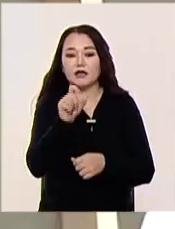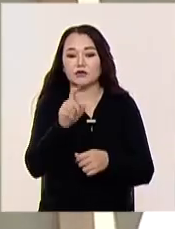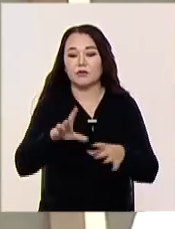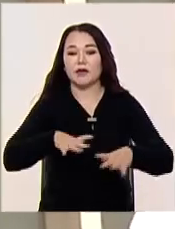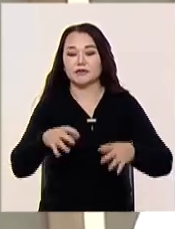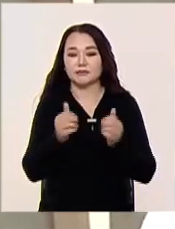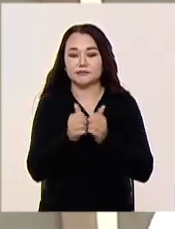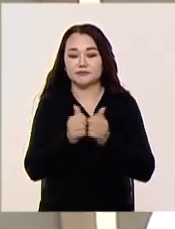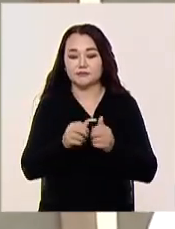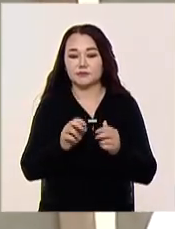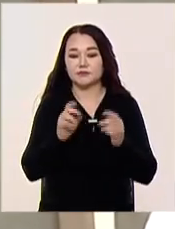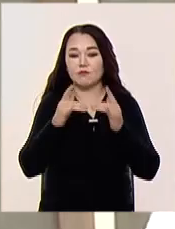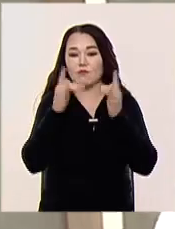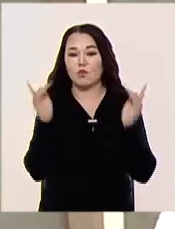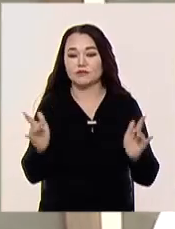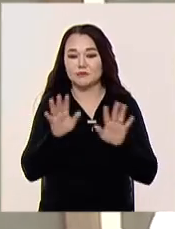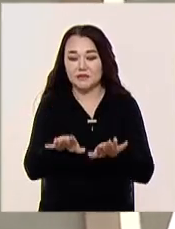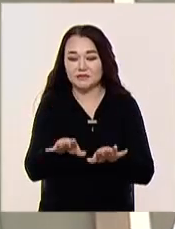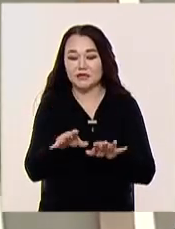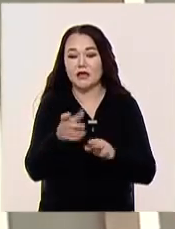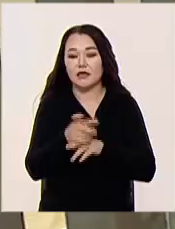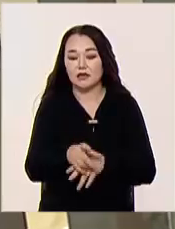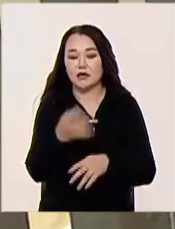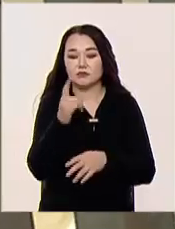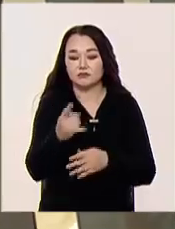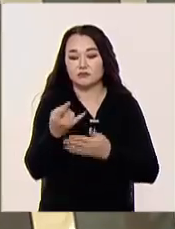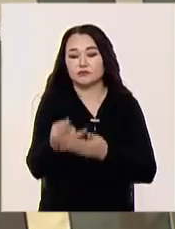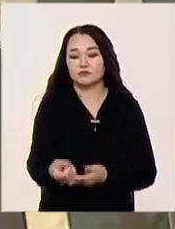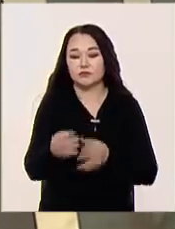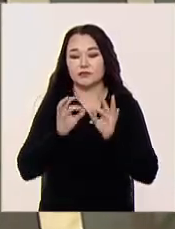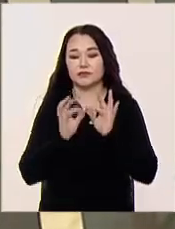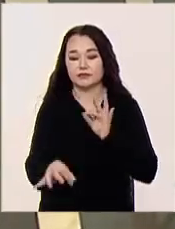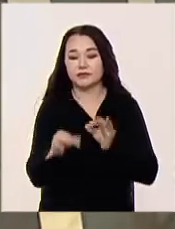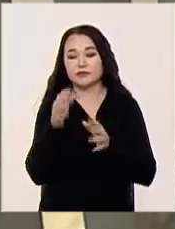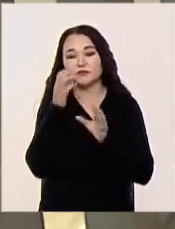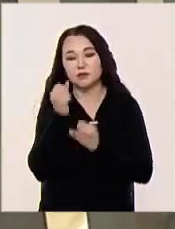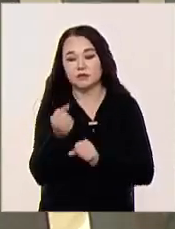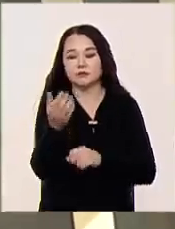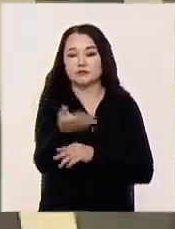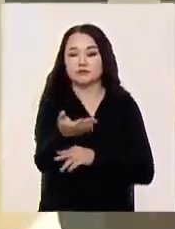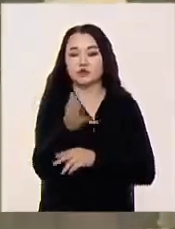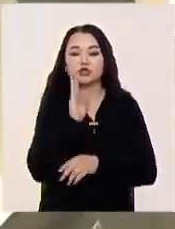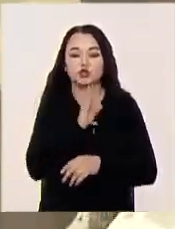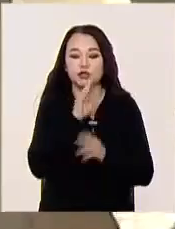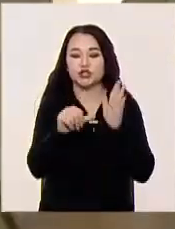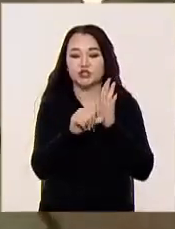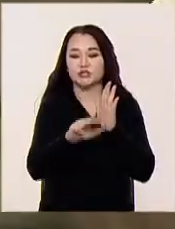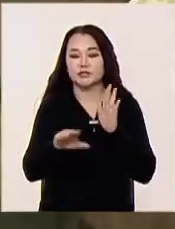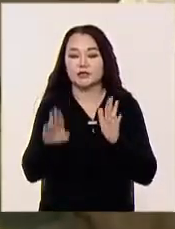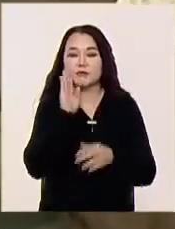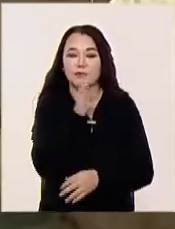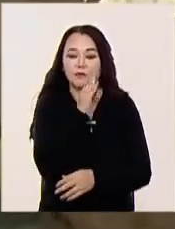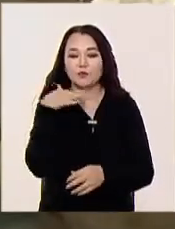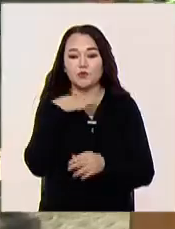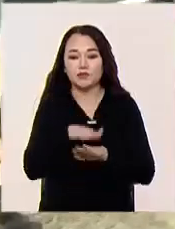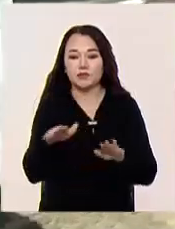дәл түбінде орналасқан көпірдің шыға берісі. Бір баласын жерге жайған көрпенің үстіне ұйықтатып қойып, қайыр тілеп отырған келіншек алты баланың анасы. Көп балалы